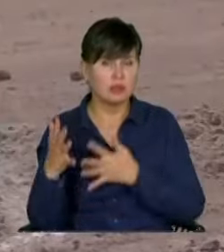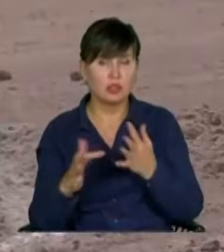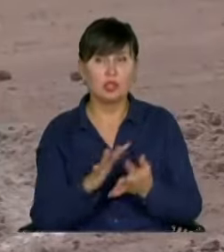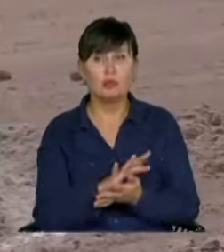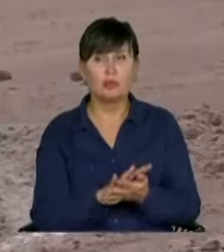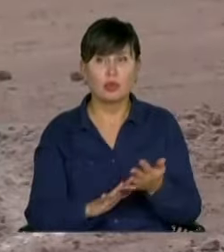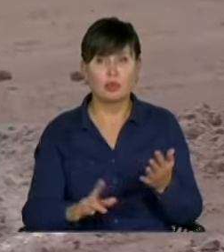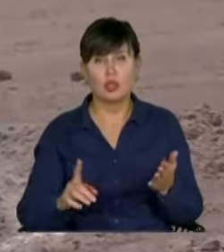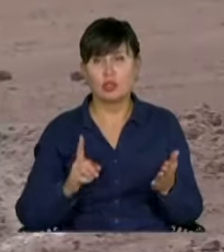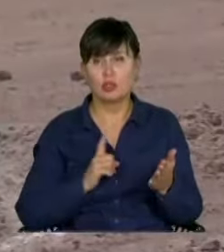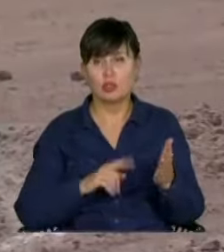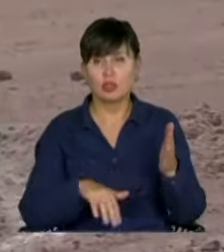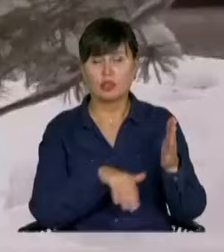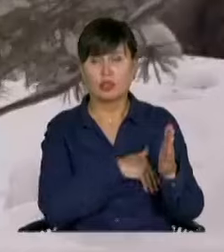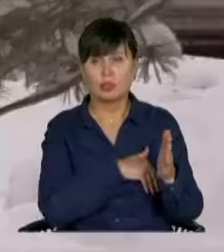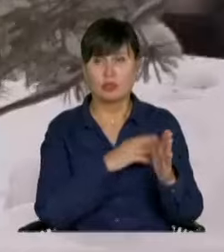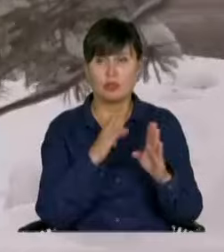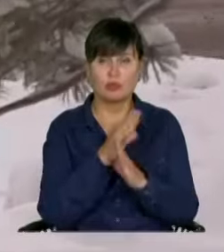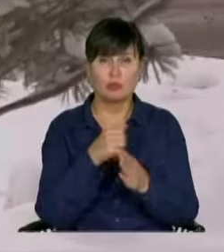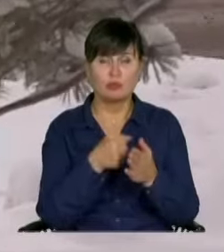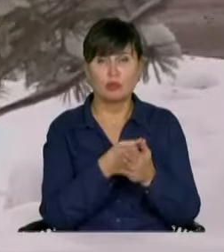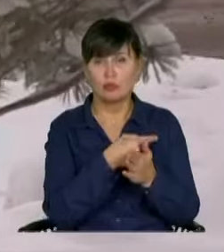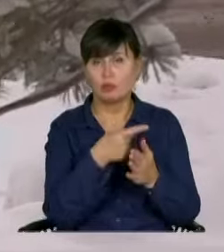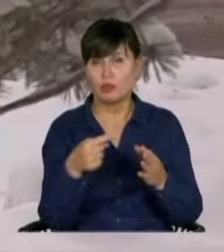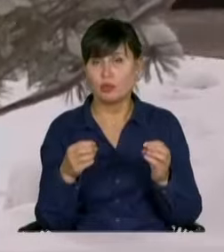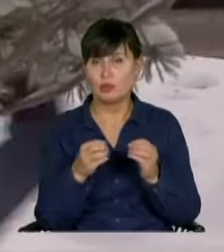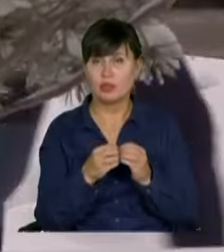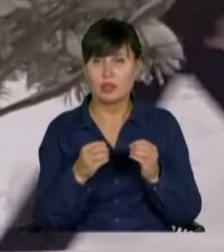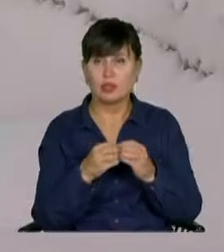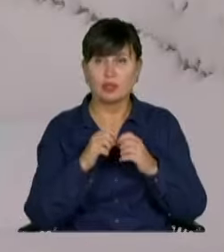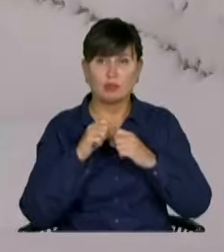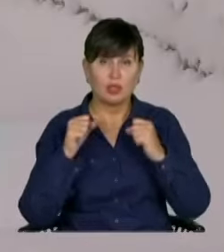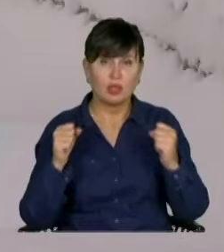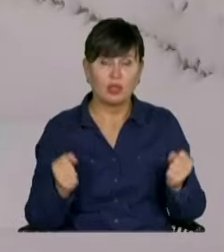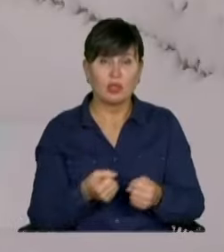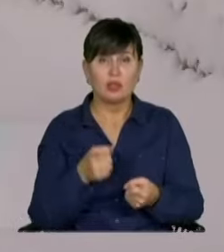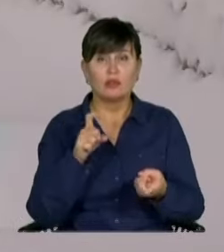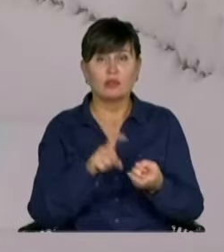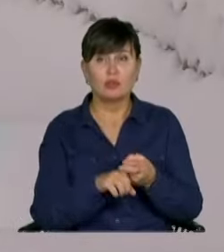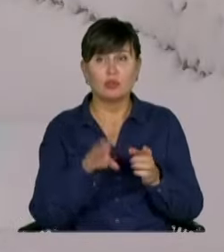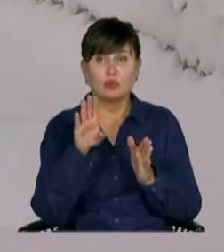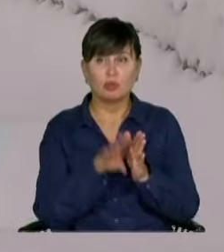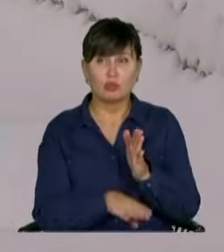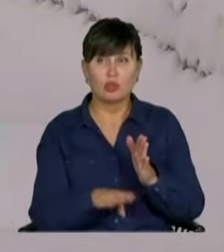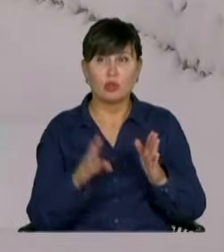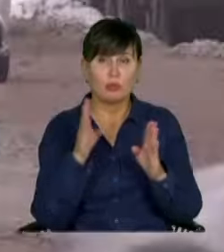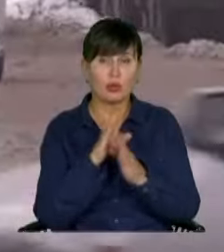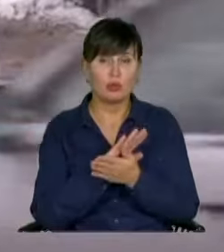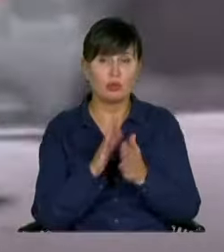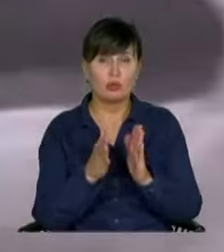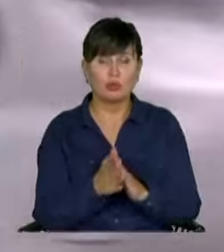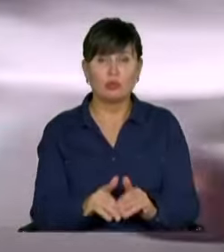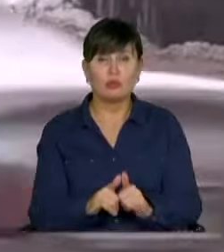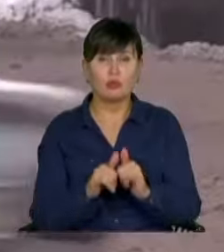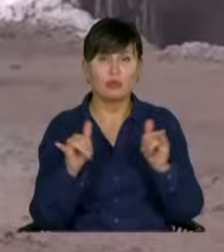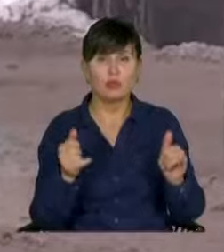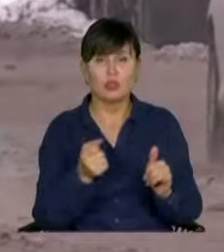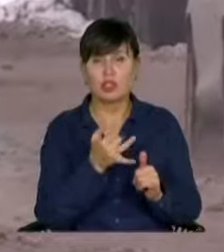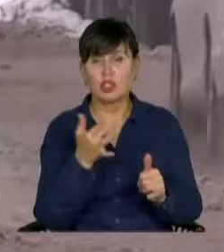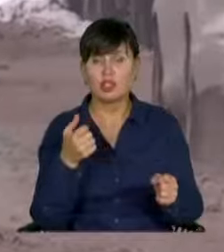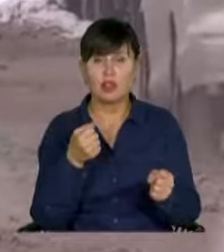продолжатся. Ожидается температура воздуха до минус 10 градусов мороза. В связи с ухудшением погодных условий увеличилось и количество